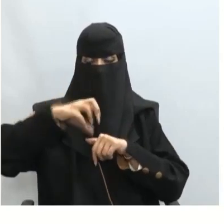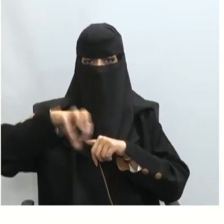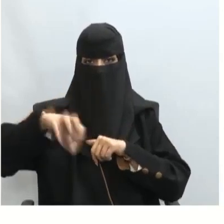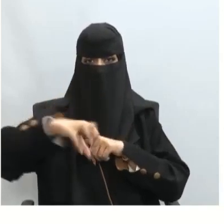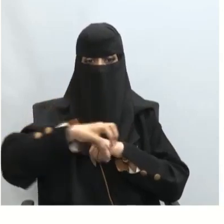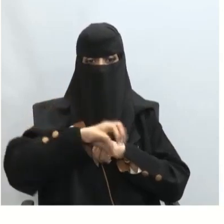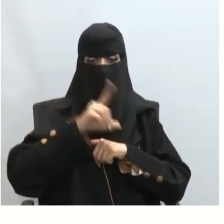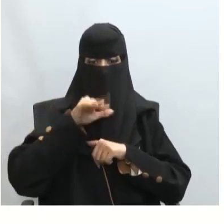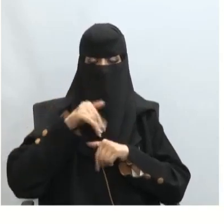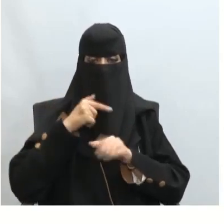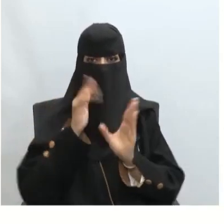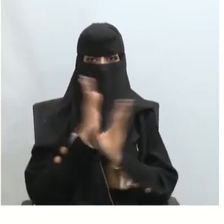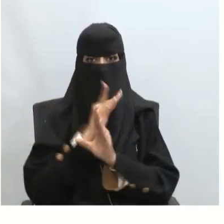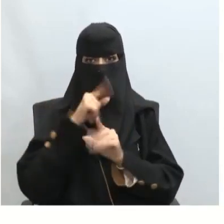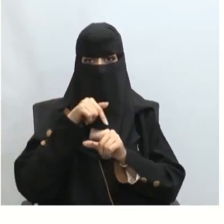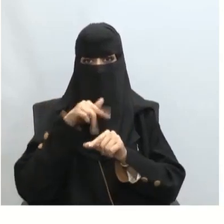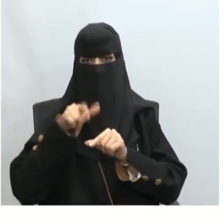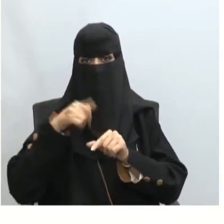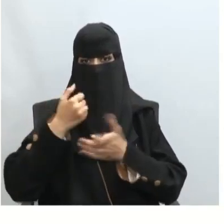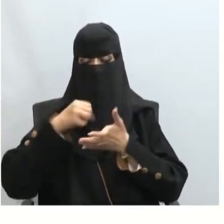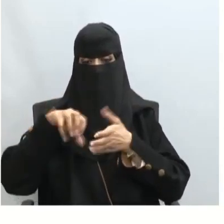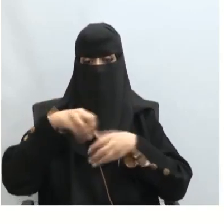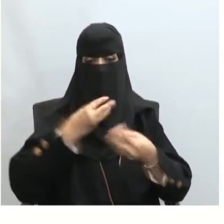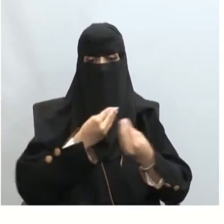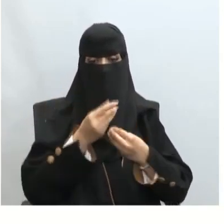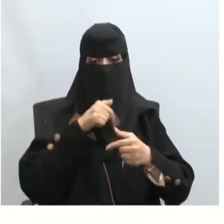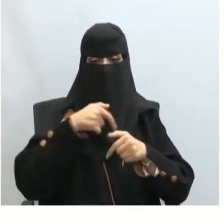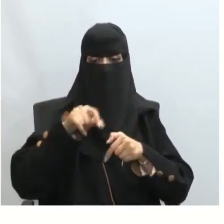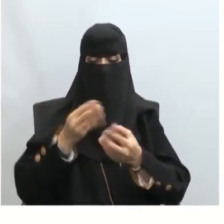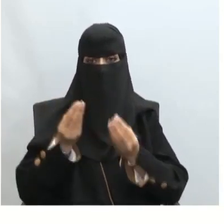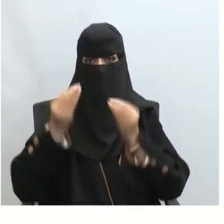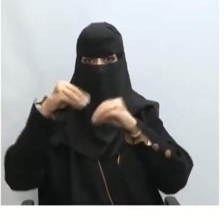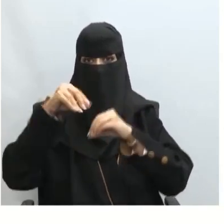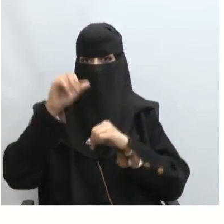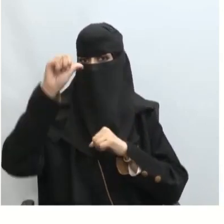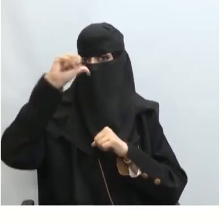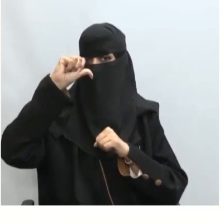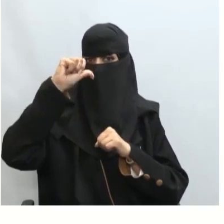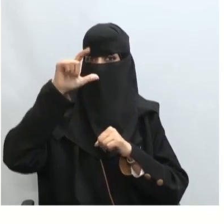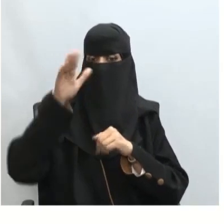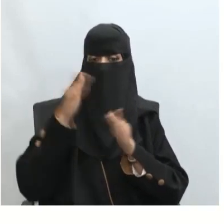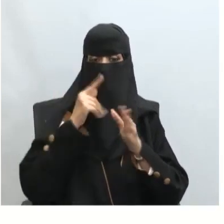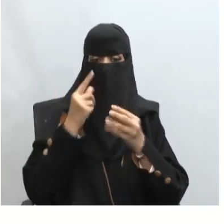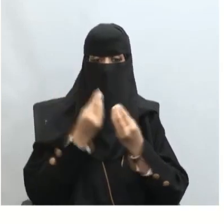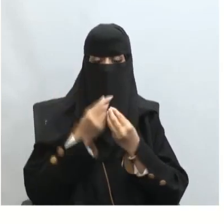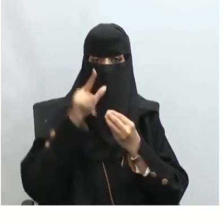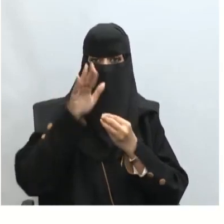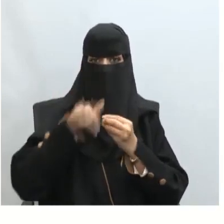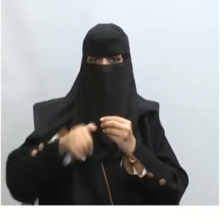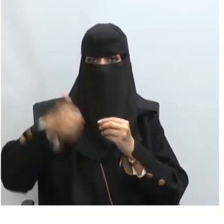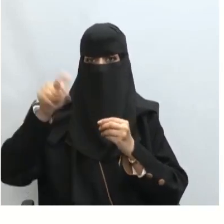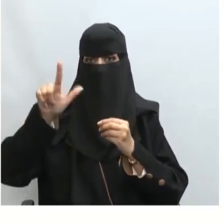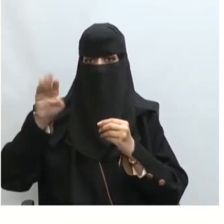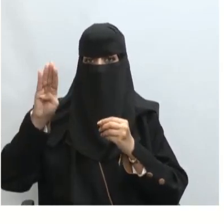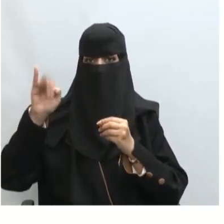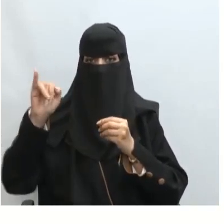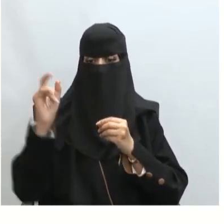هي عكس تفاعلات اضافه الماء لالكين